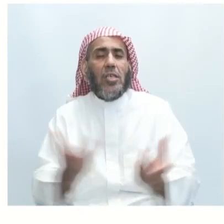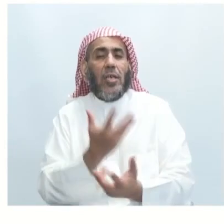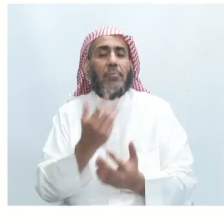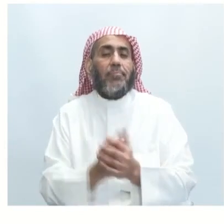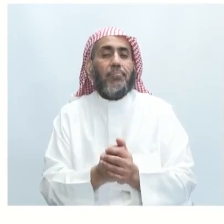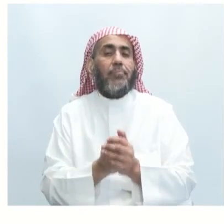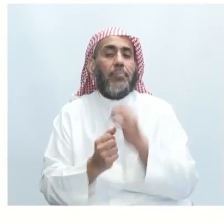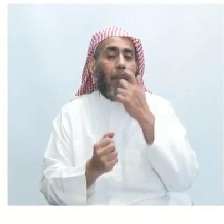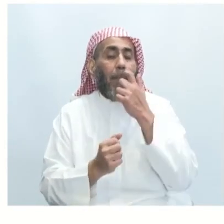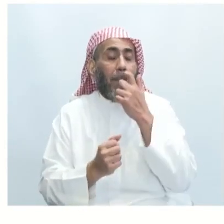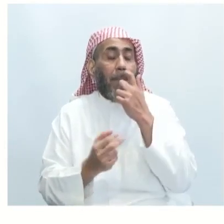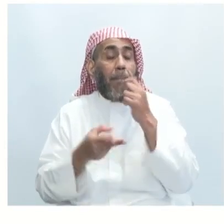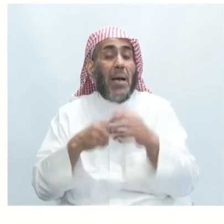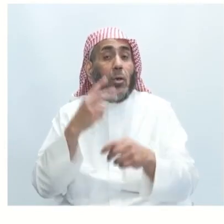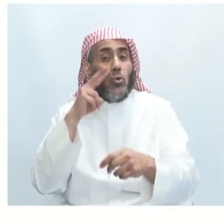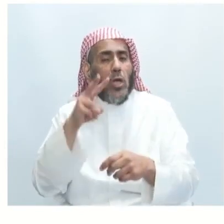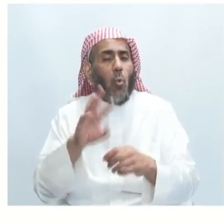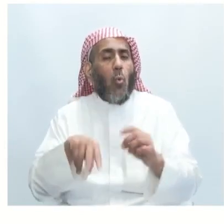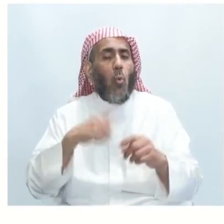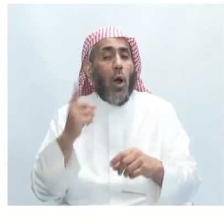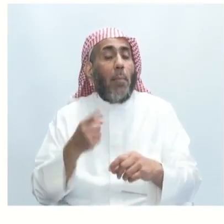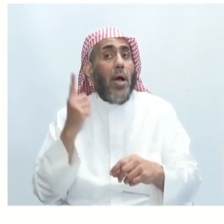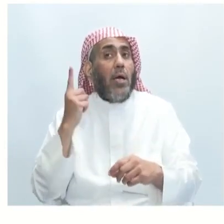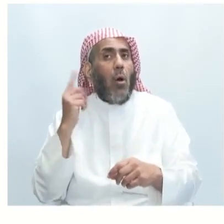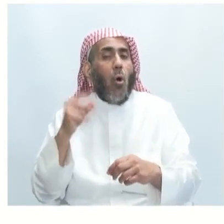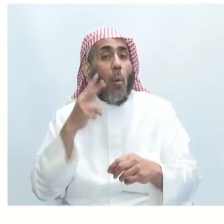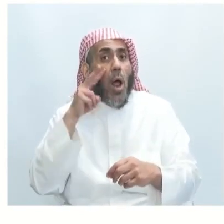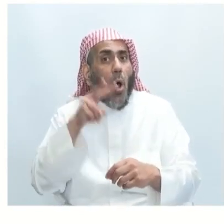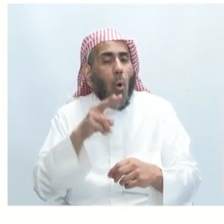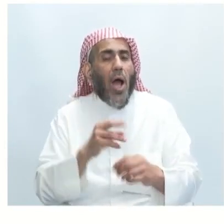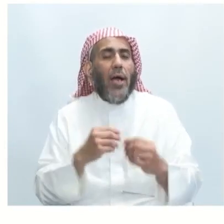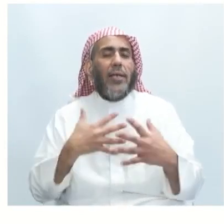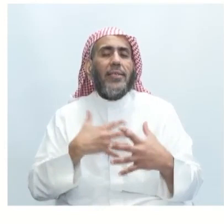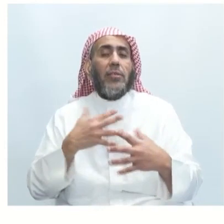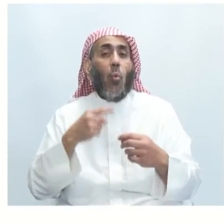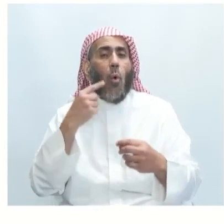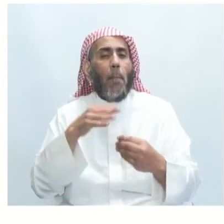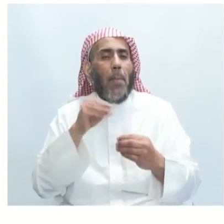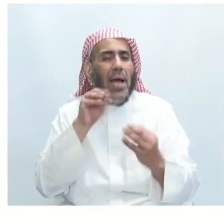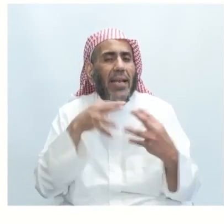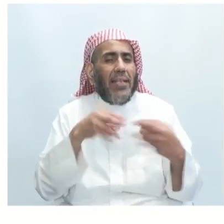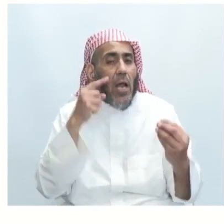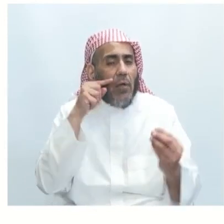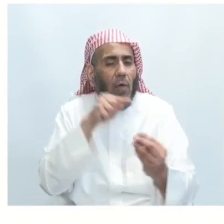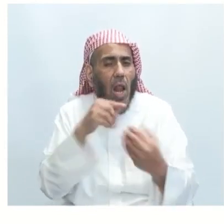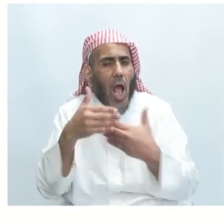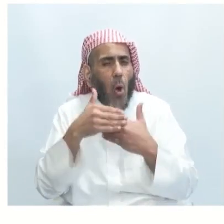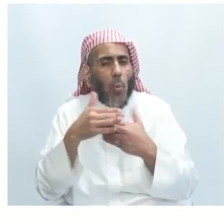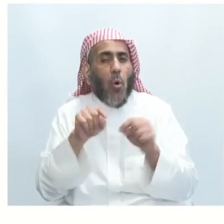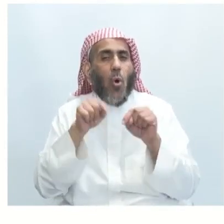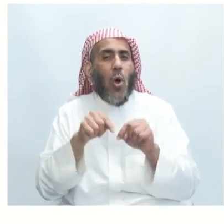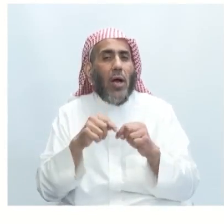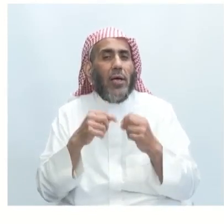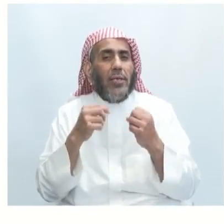وال ما نشاهده وما نسمعه وما نراه هو احساس وما نتعرف عليه احسنتم